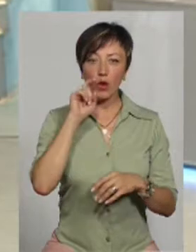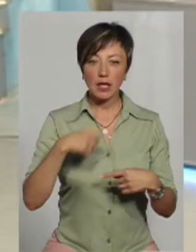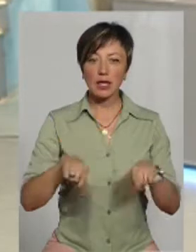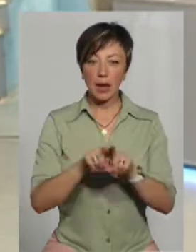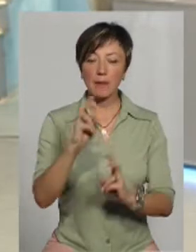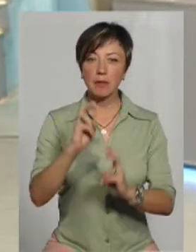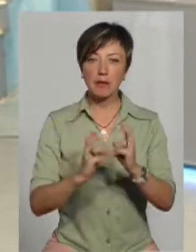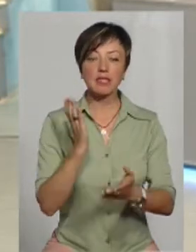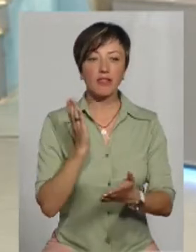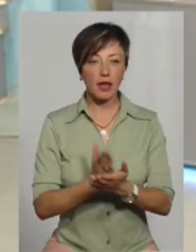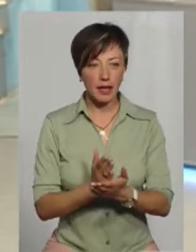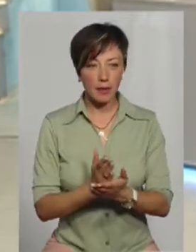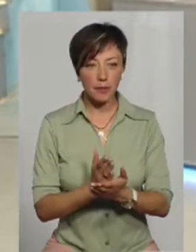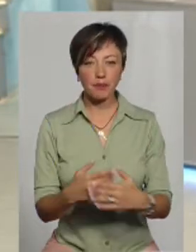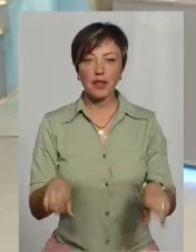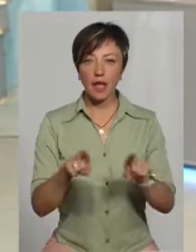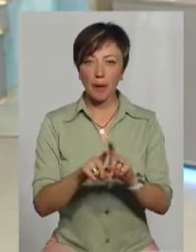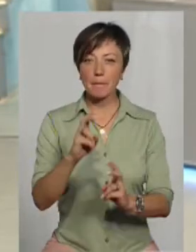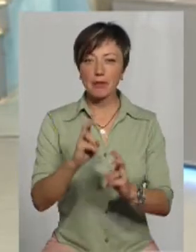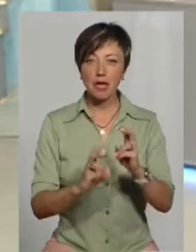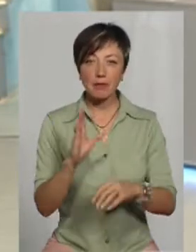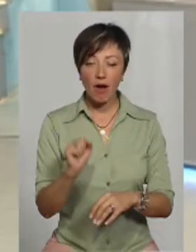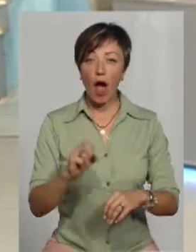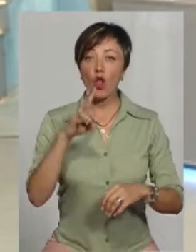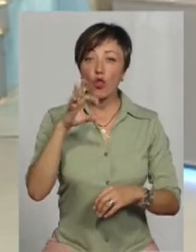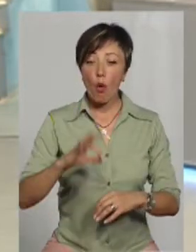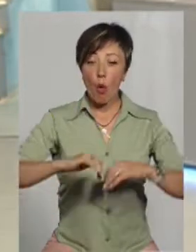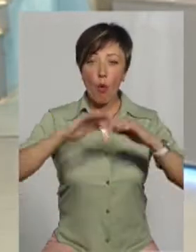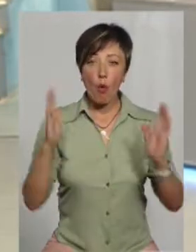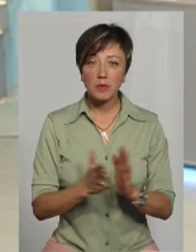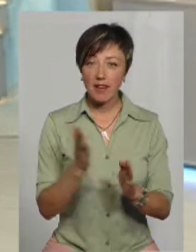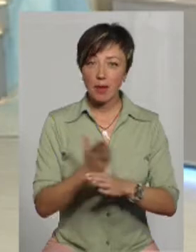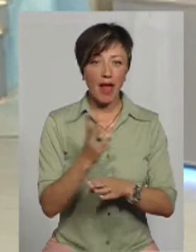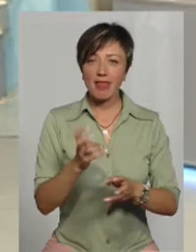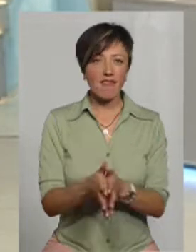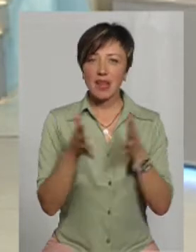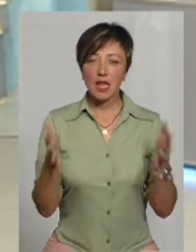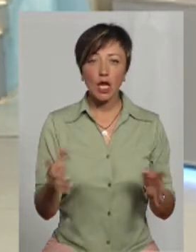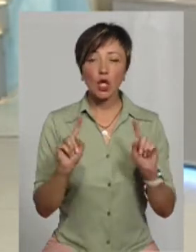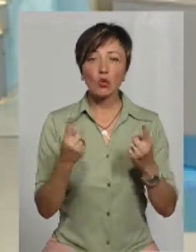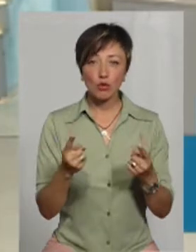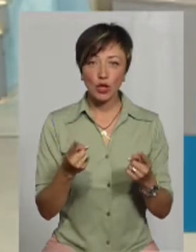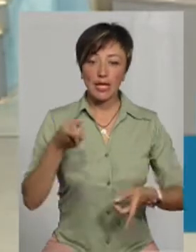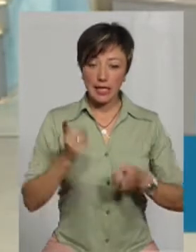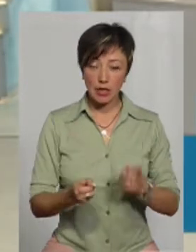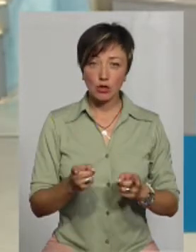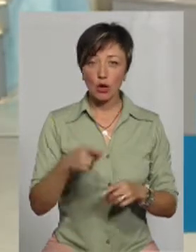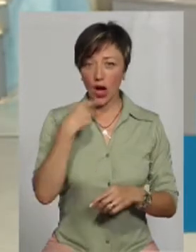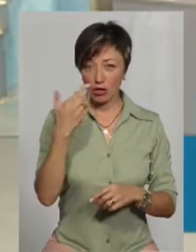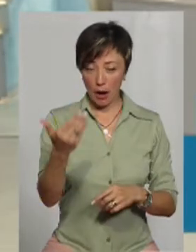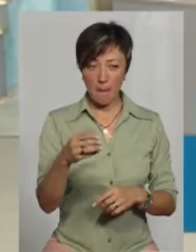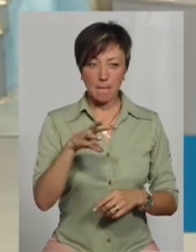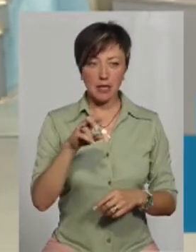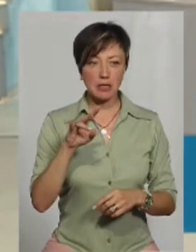такі підприємства є. Є такі підприємства, але об'єми виробництва не дуже великі, тому що, дійсно, як каже